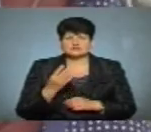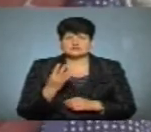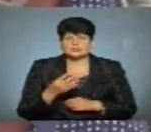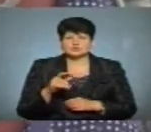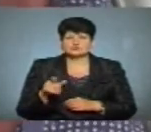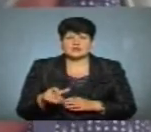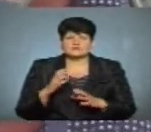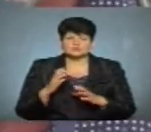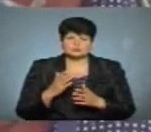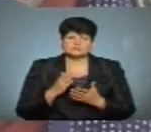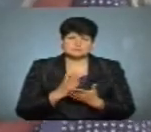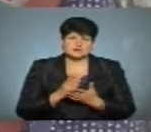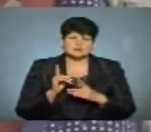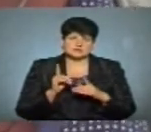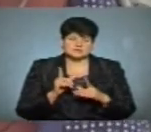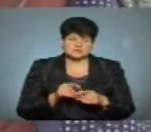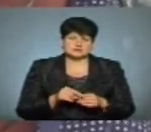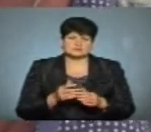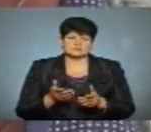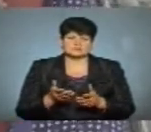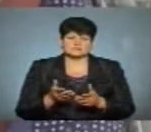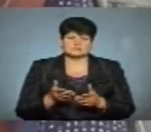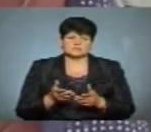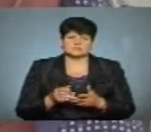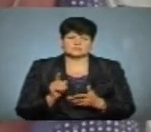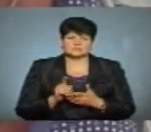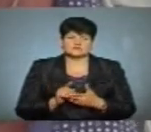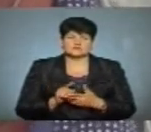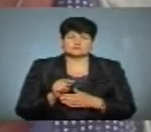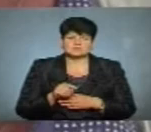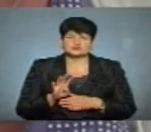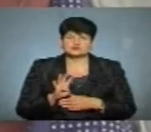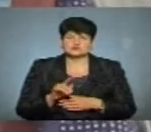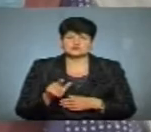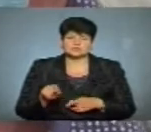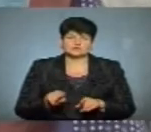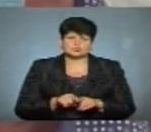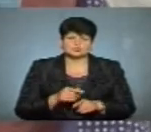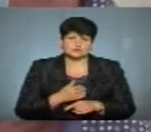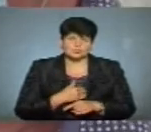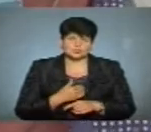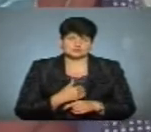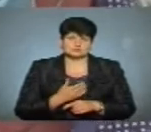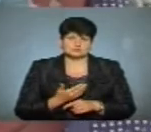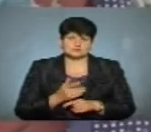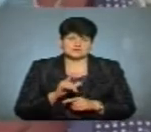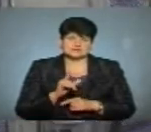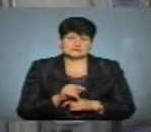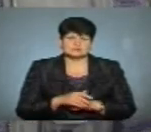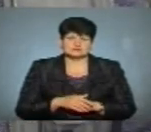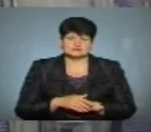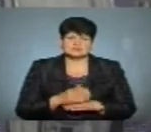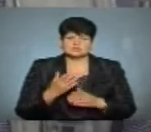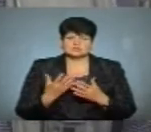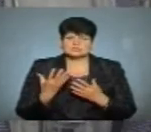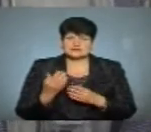чоловіки, а автобус мусить їхати. Бо не знаю, мусить. Бо ті 4 чоловіки теж хочуть їхати. І якщо